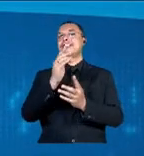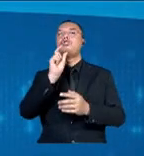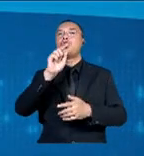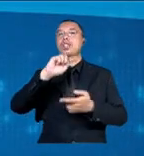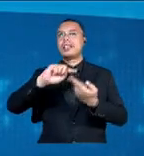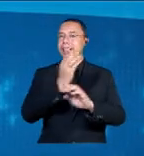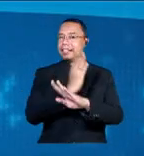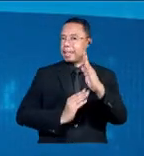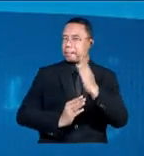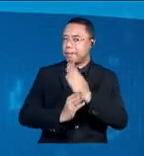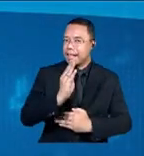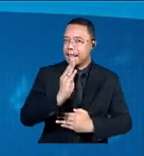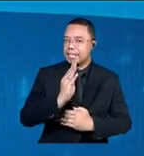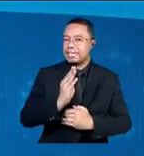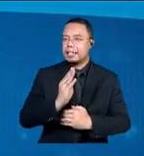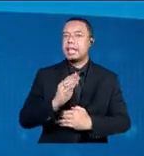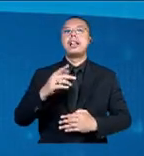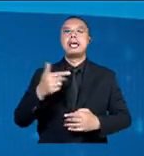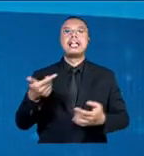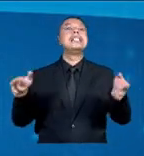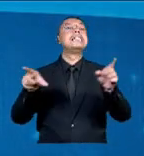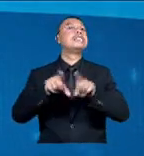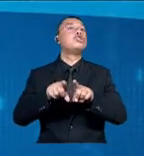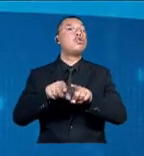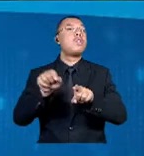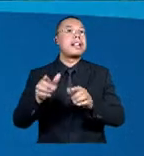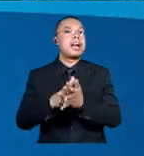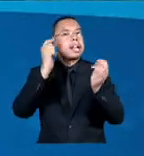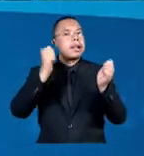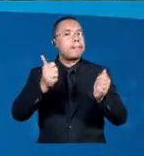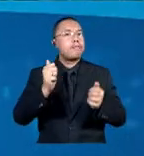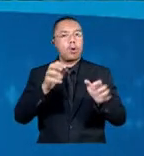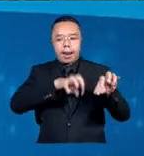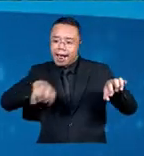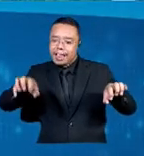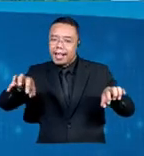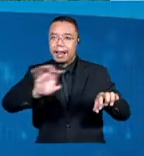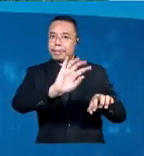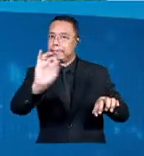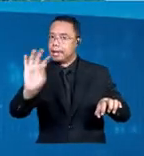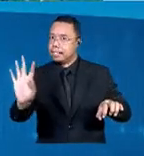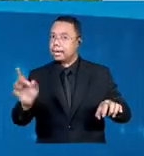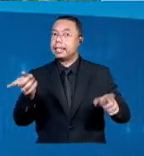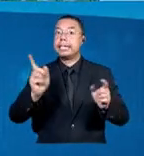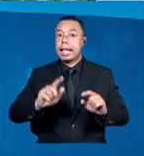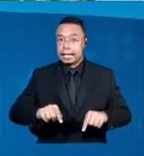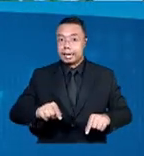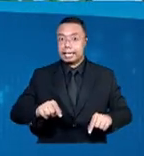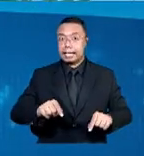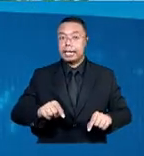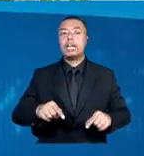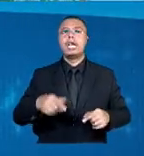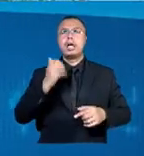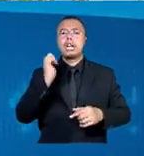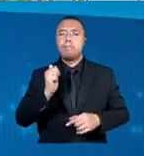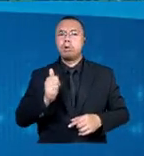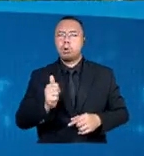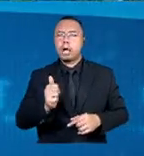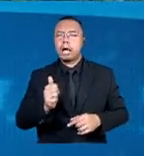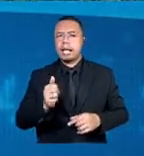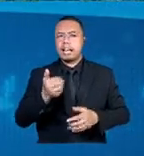oleh penyandang disabilitas yang disesuaikan dengan kebutuhan daerah masing-masing. Jadi sekali lagi,